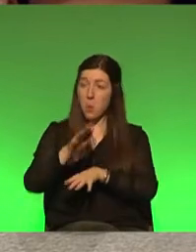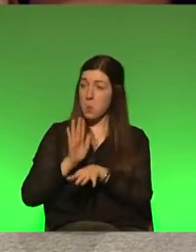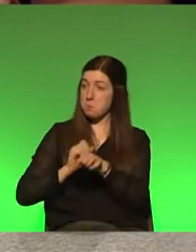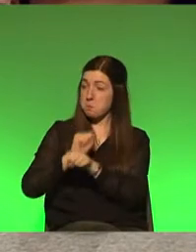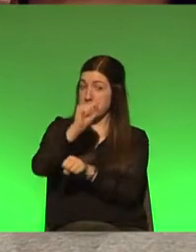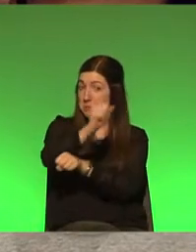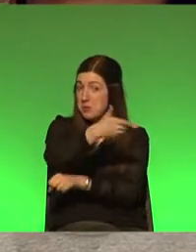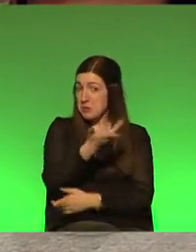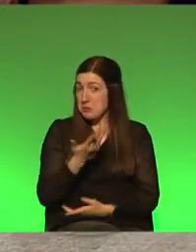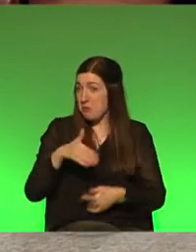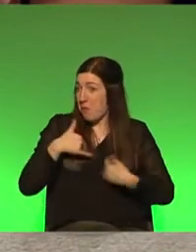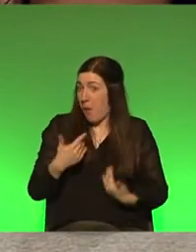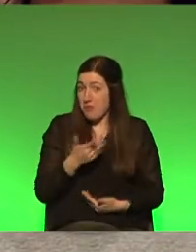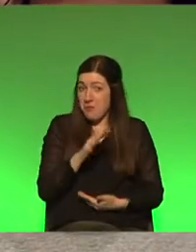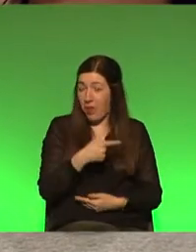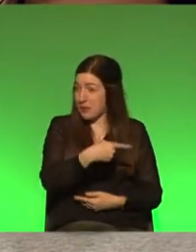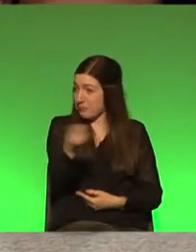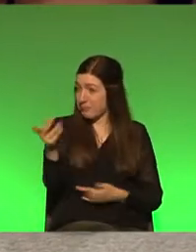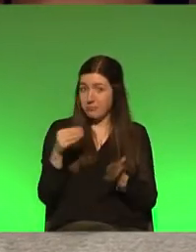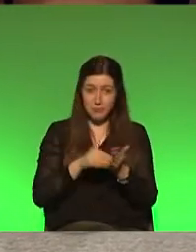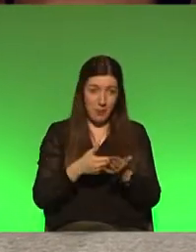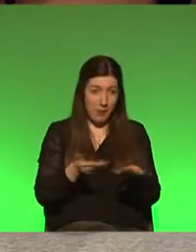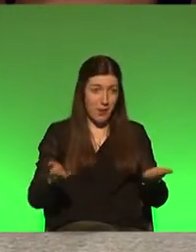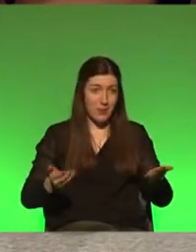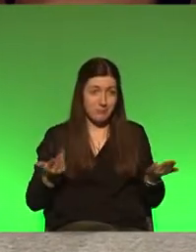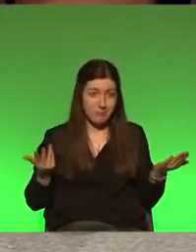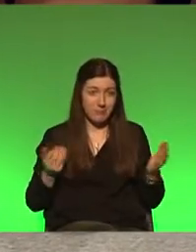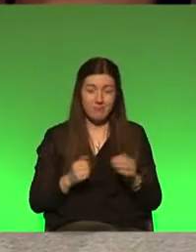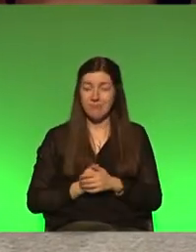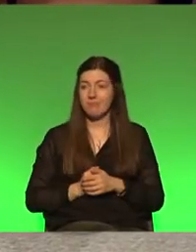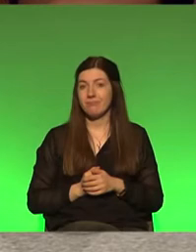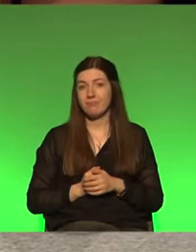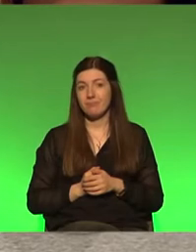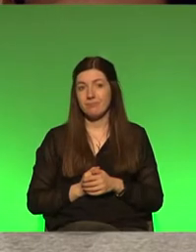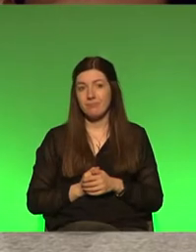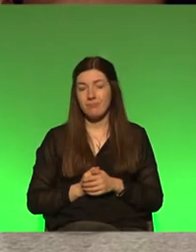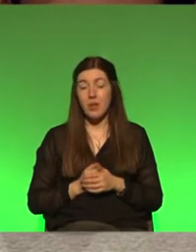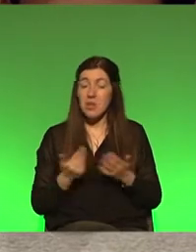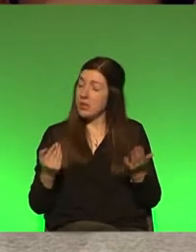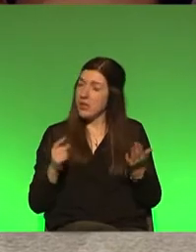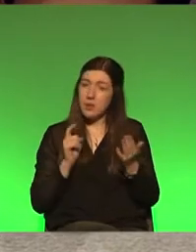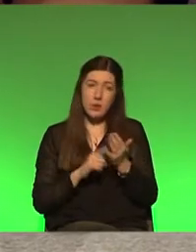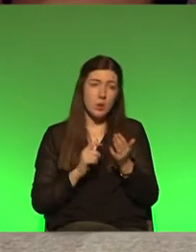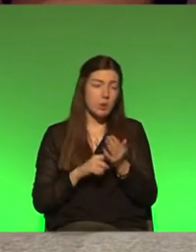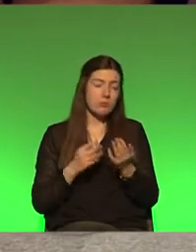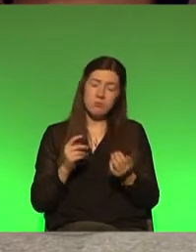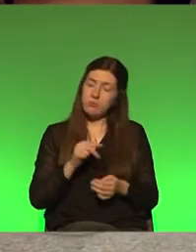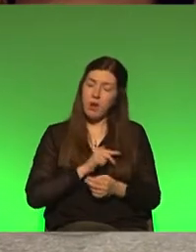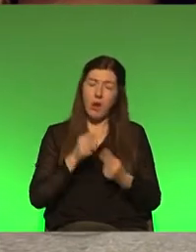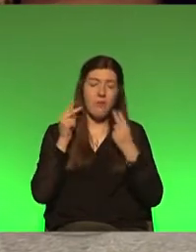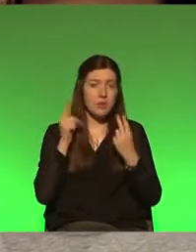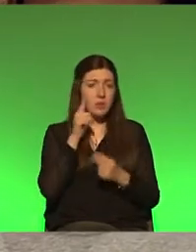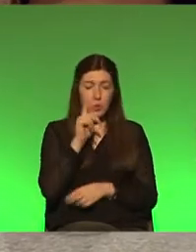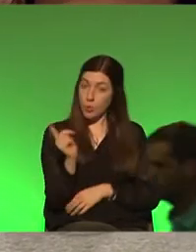viele andere auch, die hier gerade stehen, wir würden uns freuen, wenn viele von uns zu dieser Demo fahren würden, denn es geht um nichts anderes als um